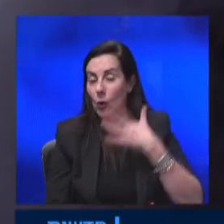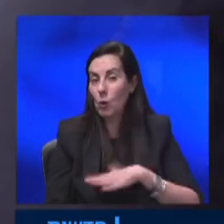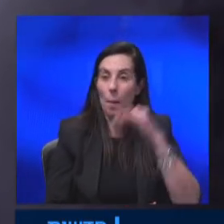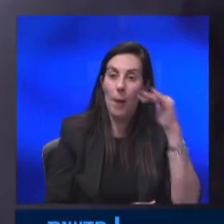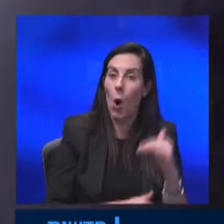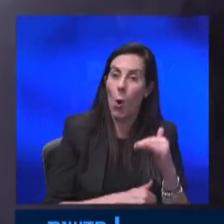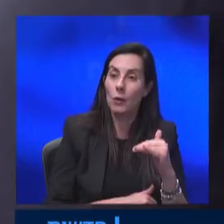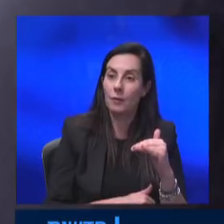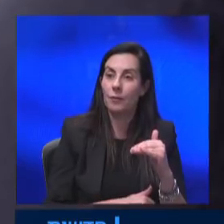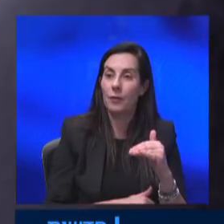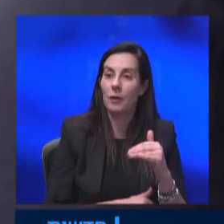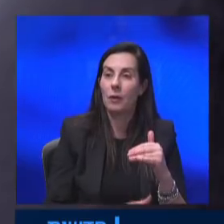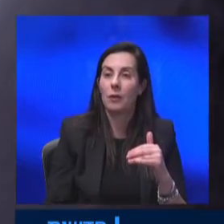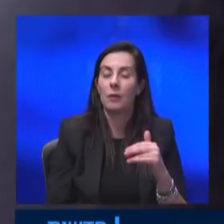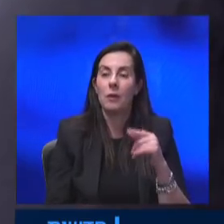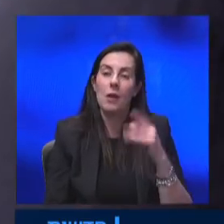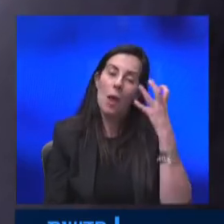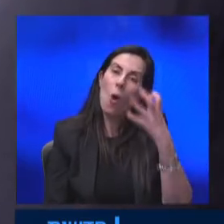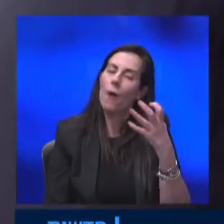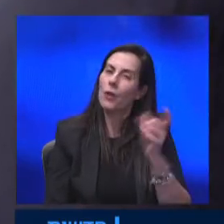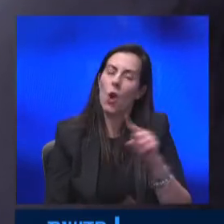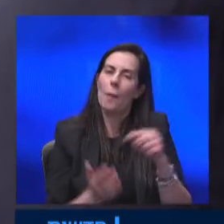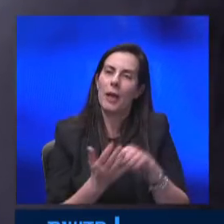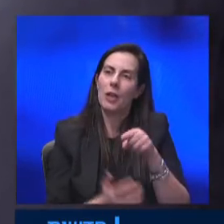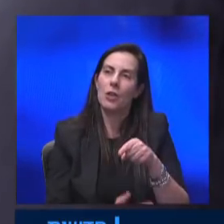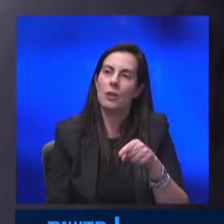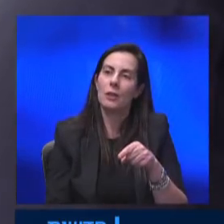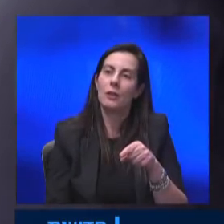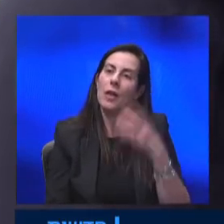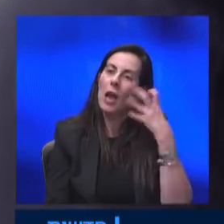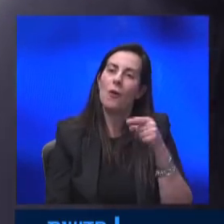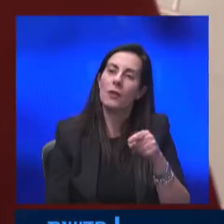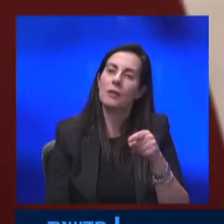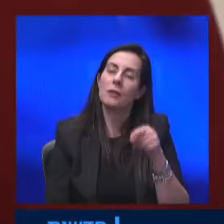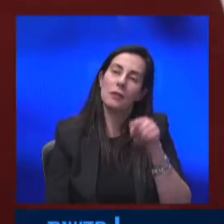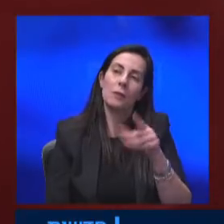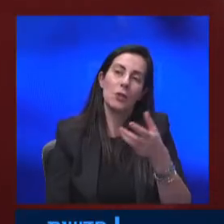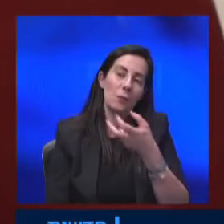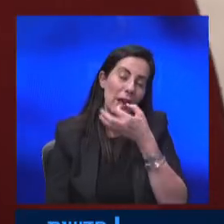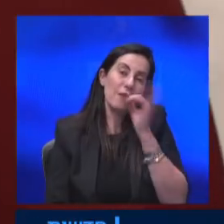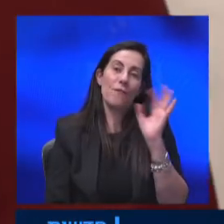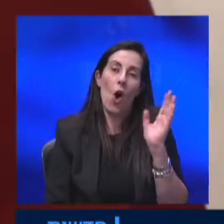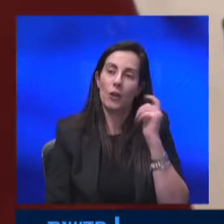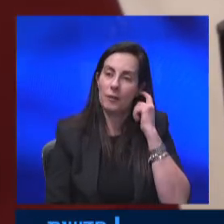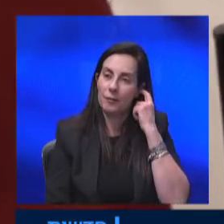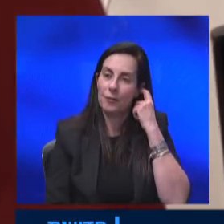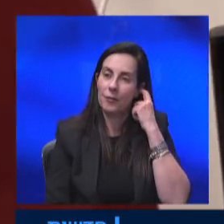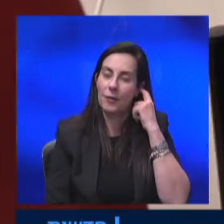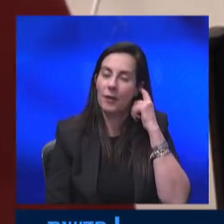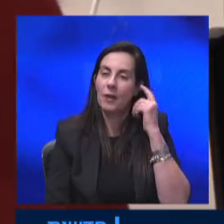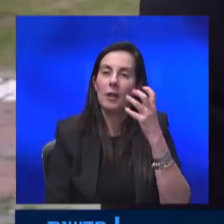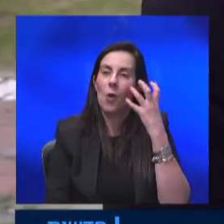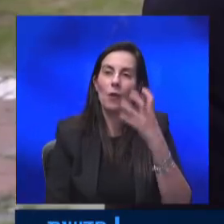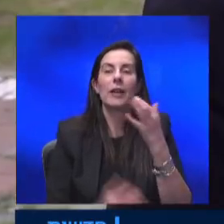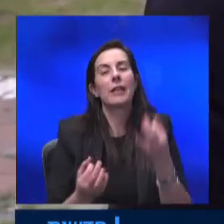ולא, הן אוהבות את זה לא בגלל שזה מה שיש להן, הן אוהבות את זה כי... כי זה מה שהן מעדיפות. הן אוהבות את זה, את הטבעי שלהן,